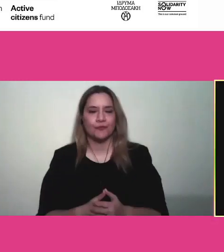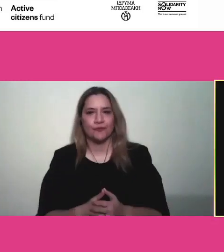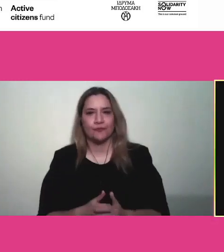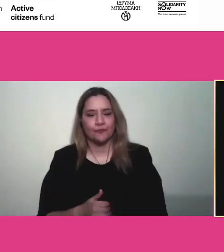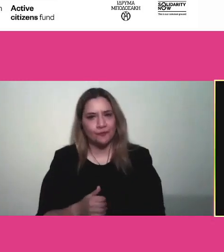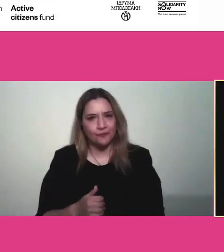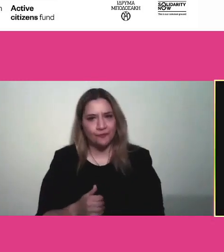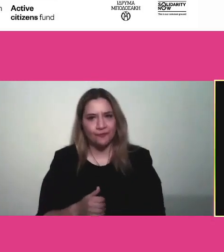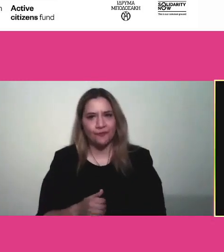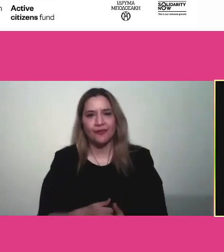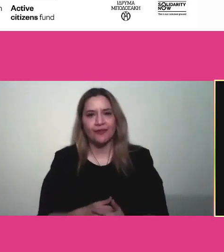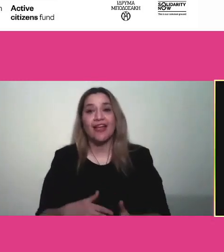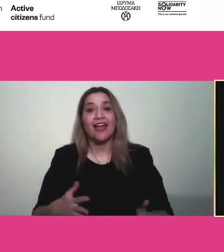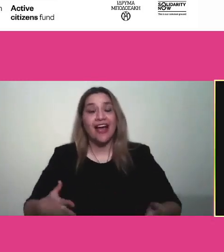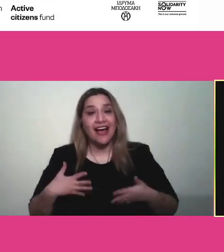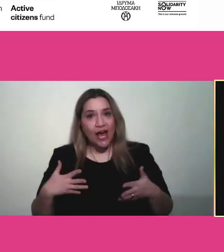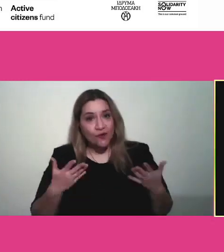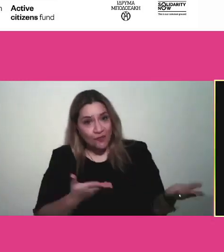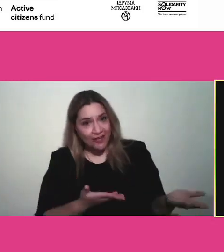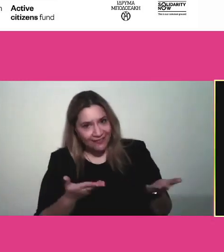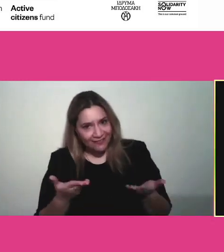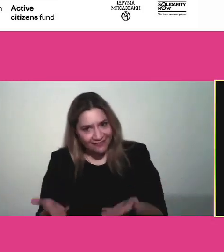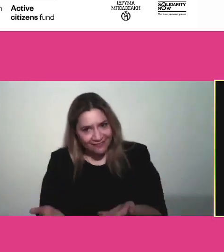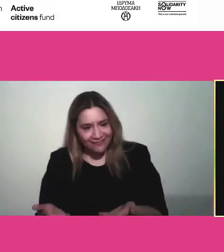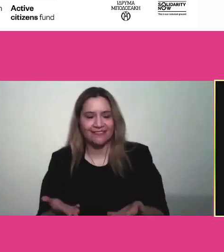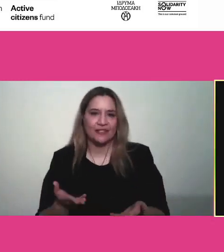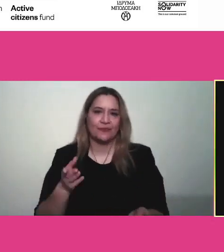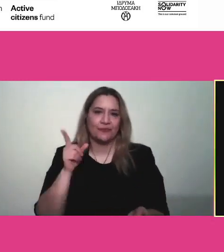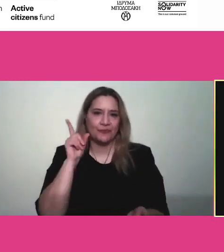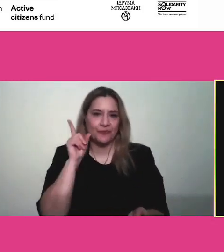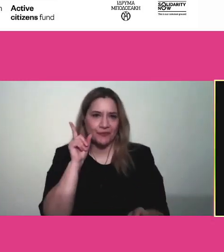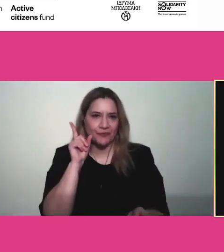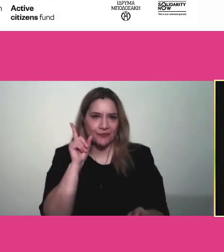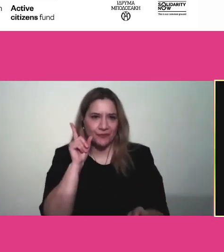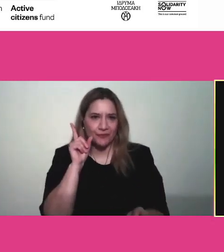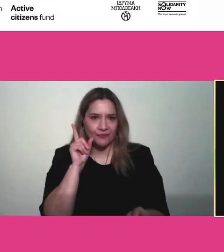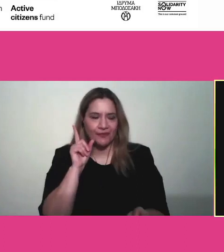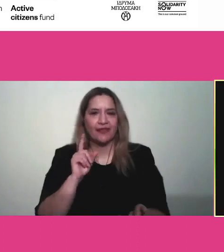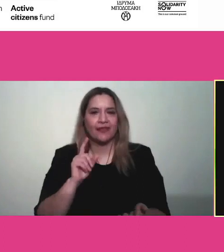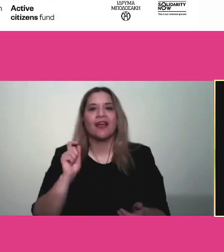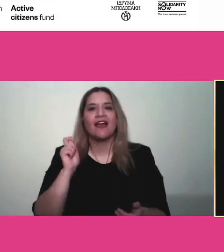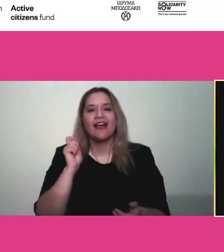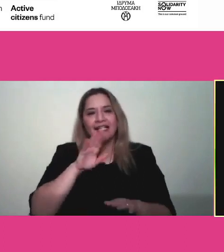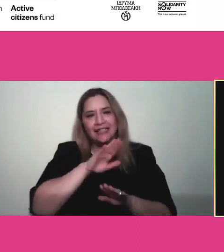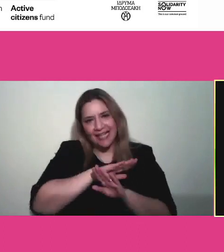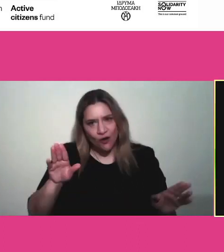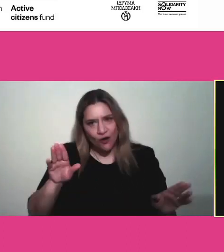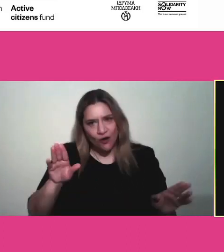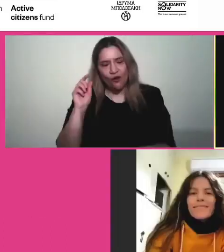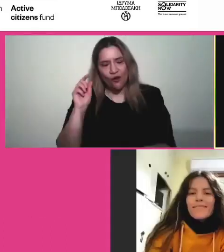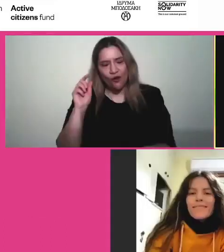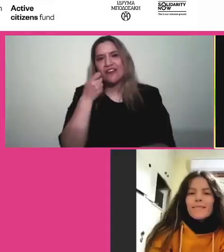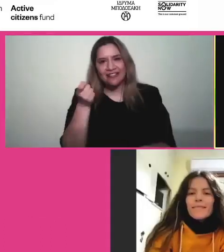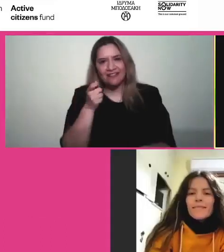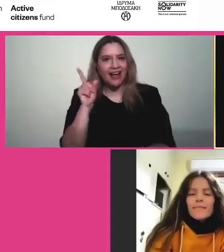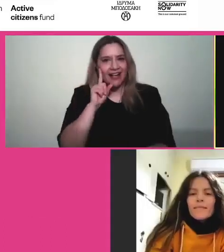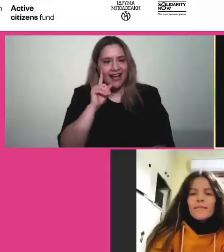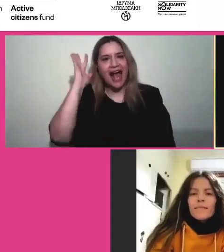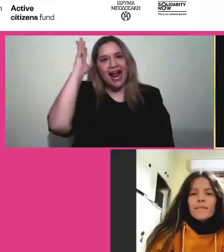Είμαστε πολύ χαρούμενοι που μπορούμε και έχουμε και έτσι σε αυτό το τελικό φεστιβάλ μαζί μας την Αλεξάνδρα